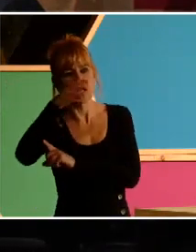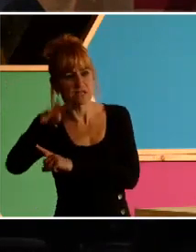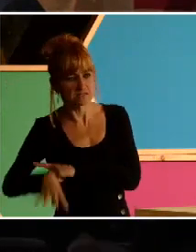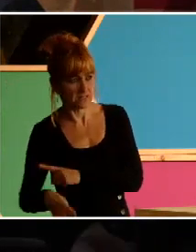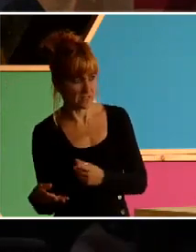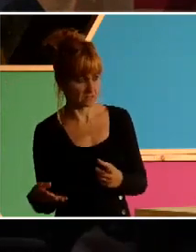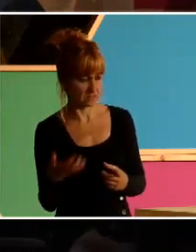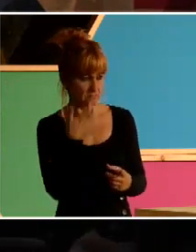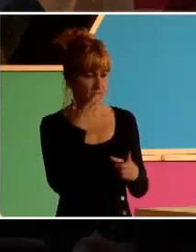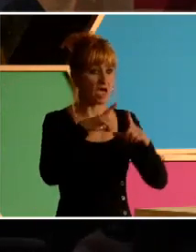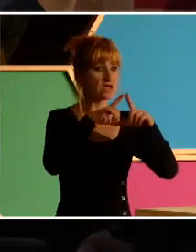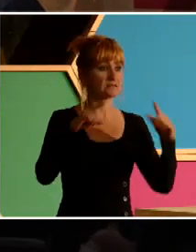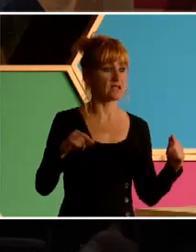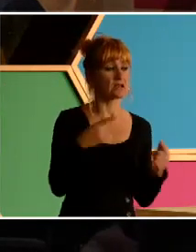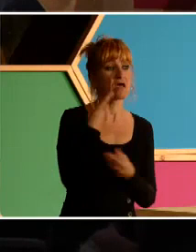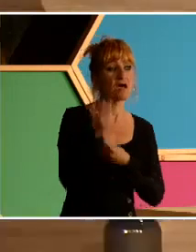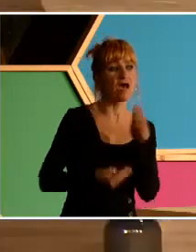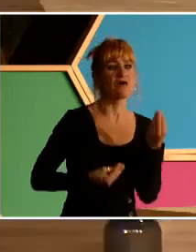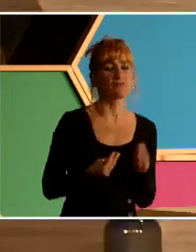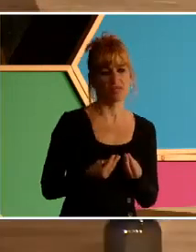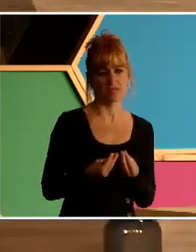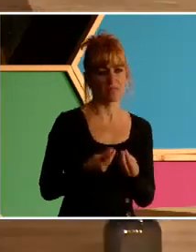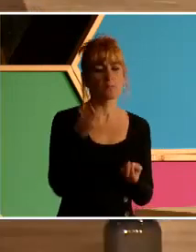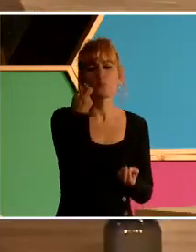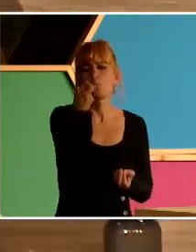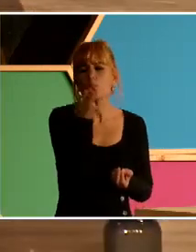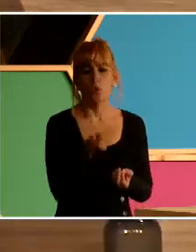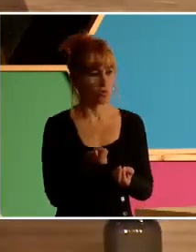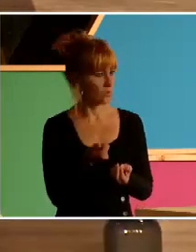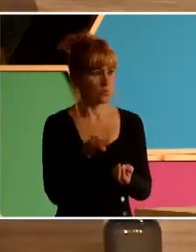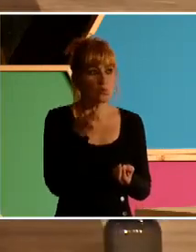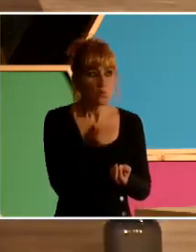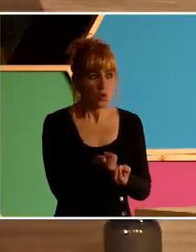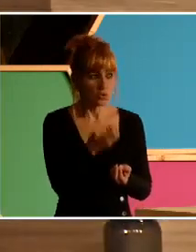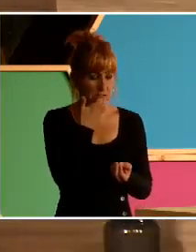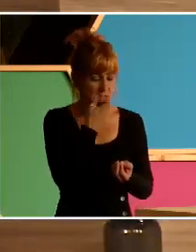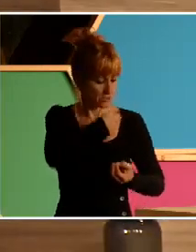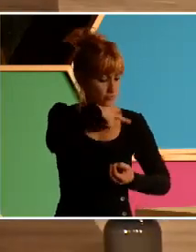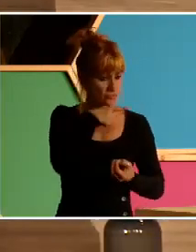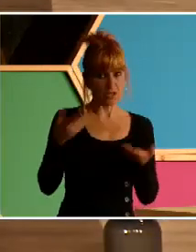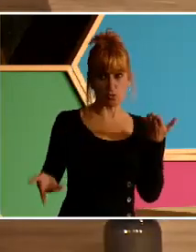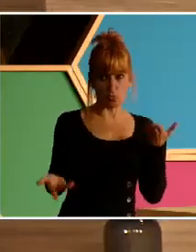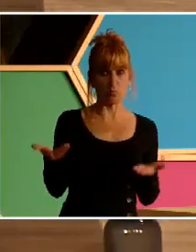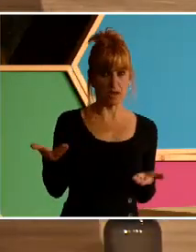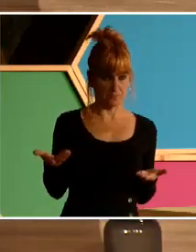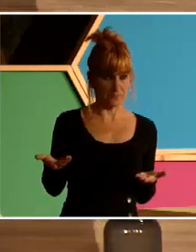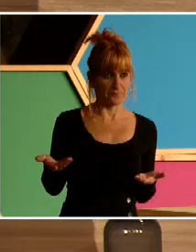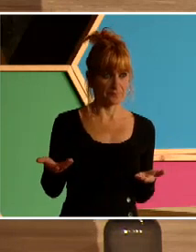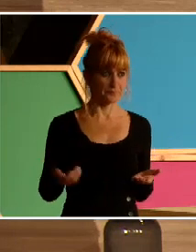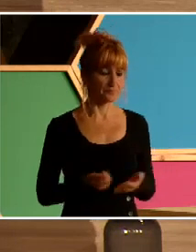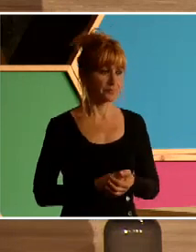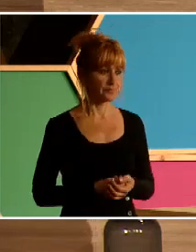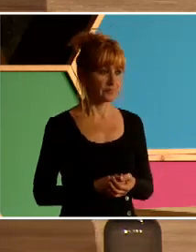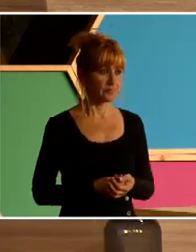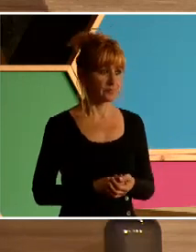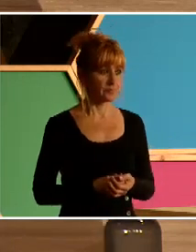no ha fet allà on governa ni la meitat ni una quarta part del que hem fet nosaltres. Una de les primeres coses que vam fer quan vam arribar a l'Ajuntament